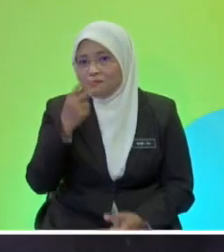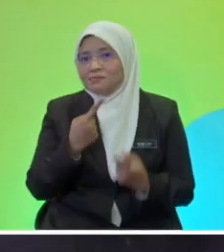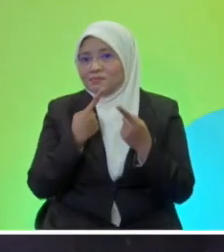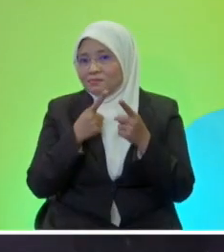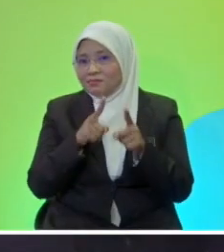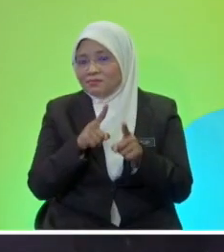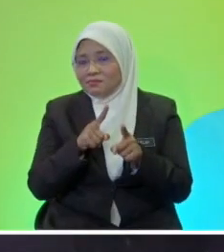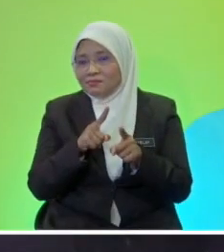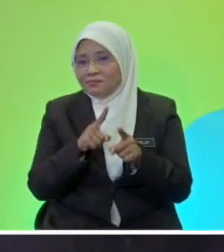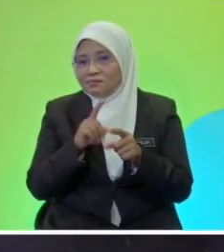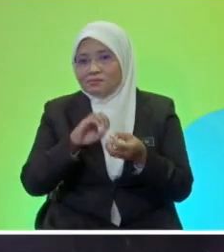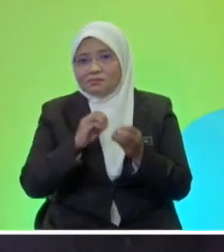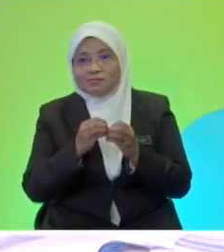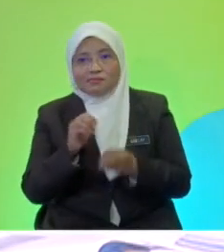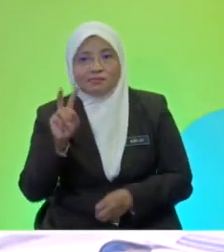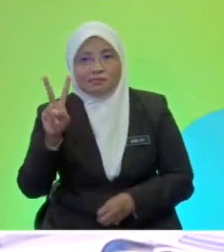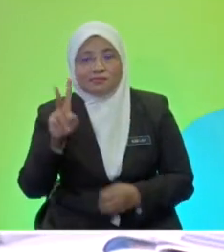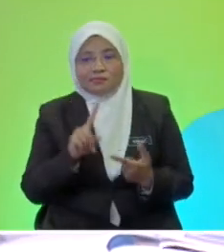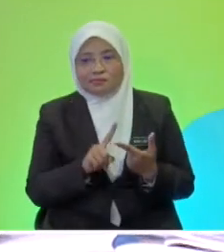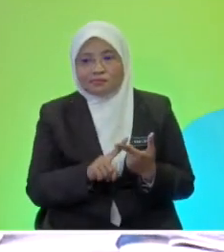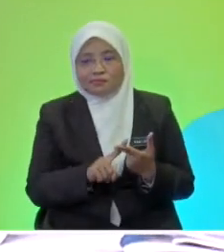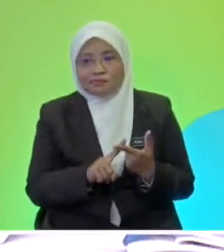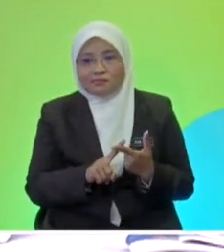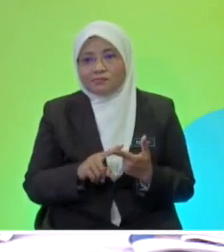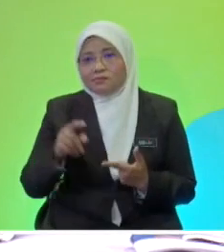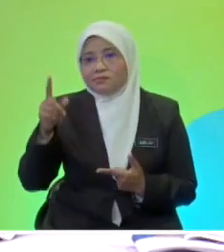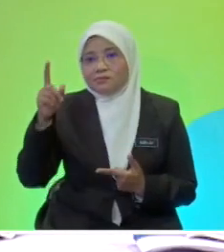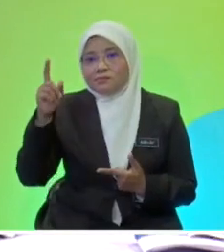yang kedua langkah yang kedua